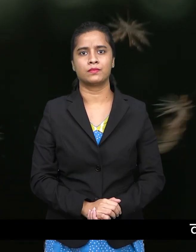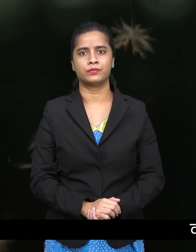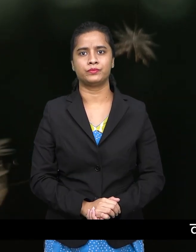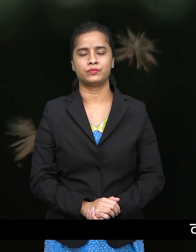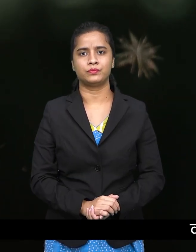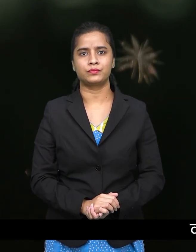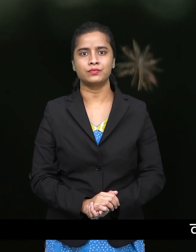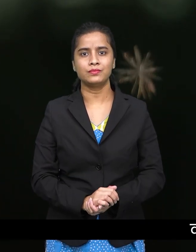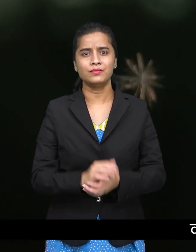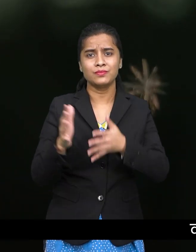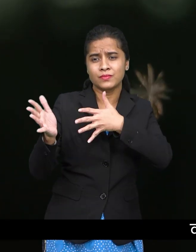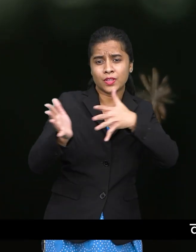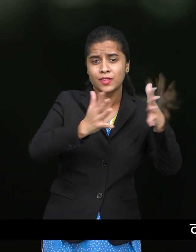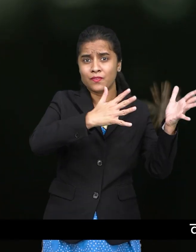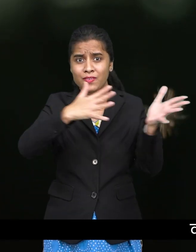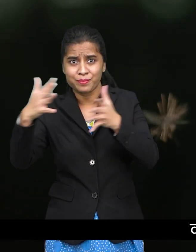वाऱ्याद्वारे पसरणे,